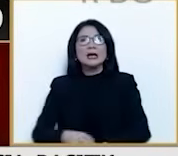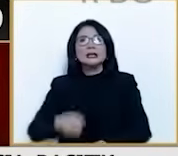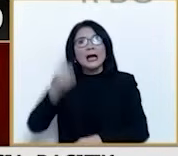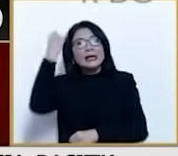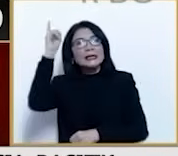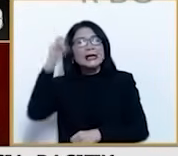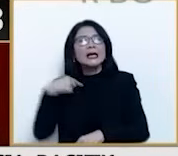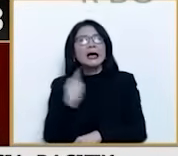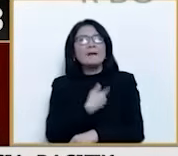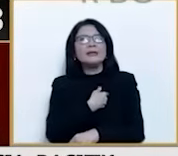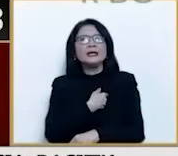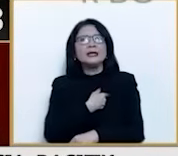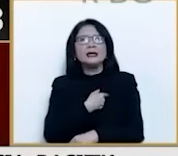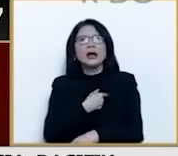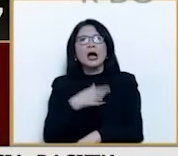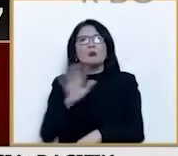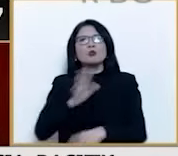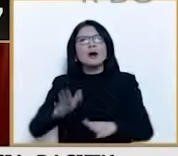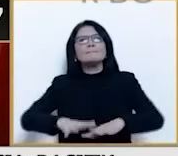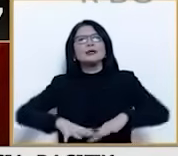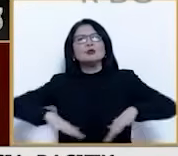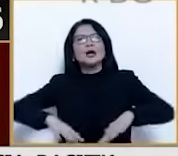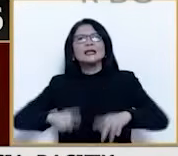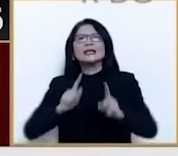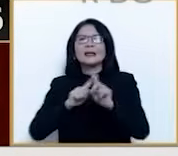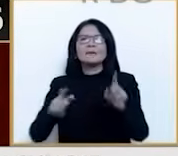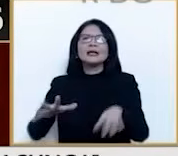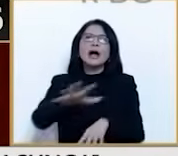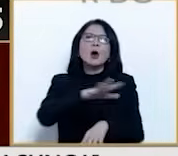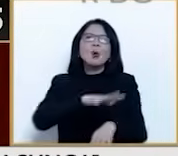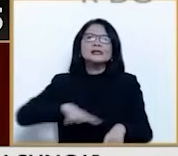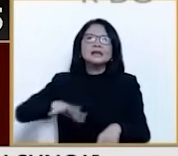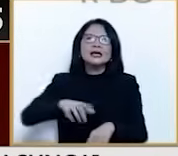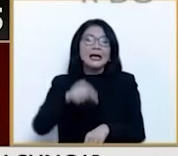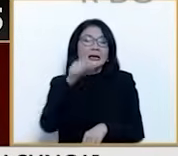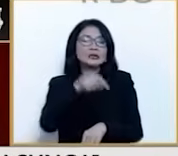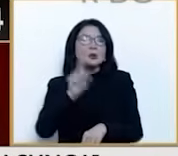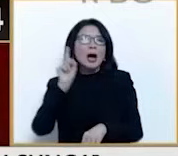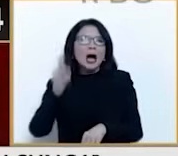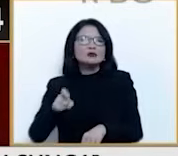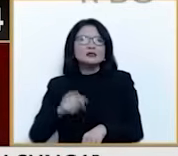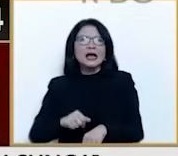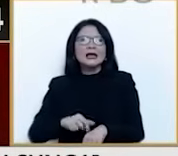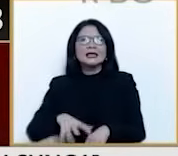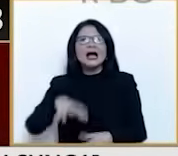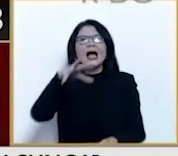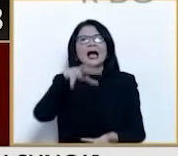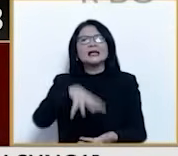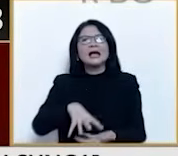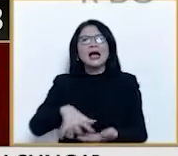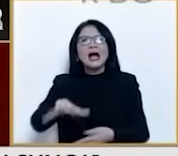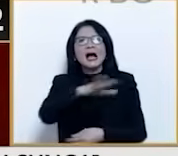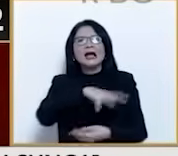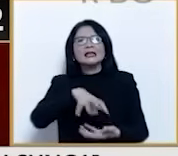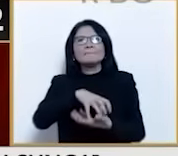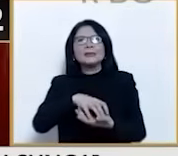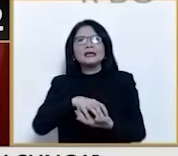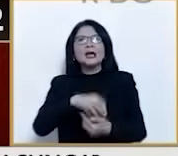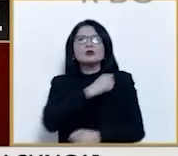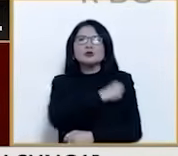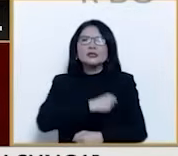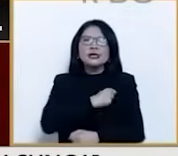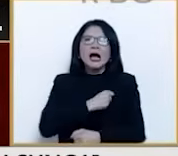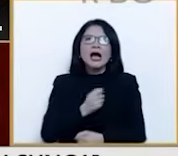kami adalah bukan bendungan tapi kawasan. Di sana harus ada ruang sosial untuk